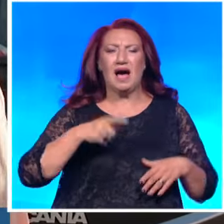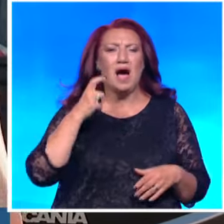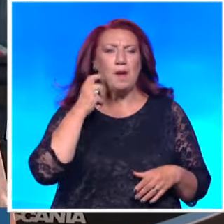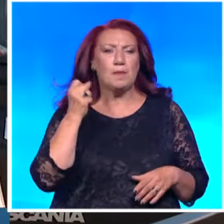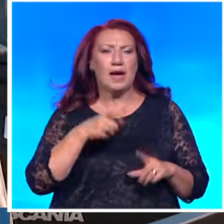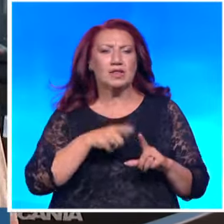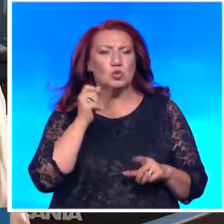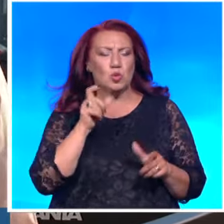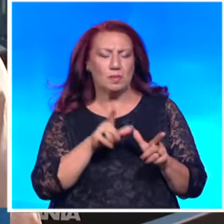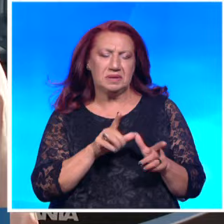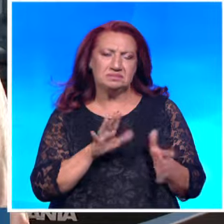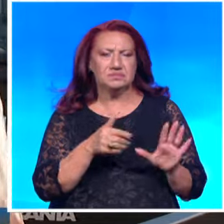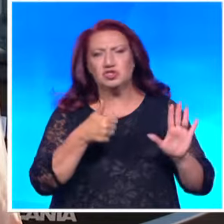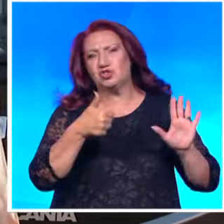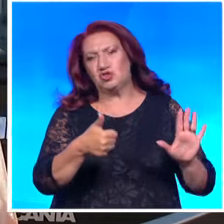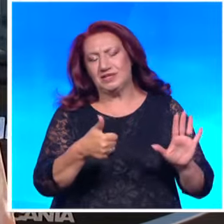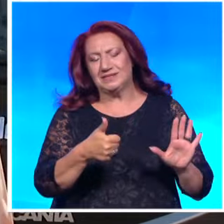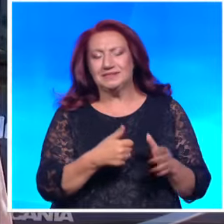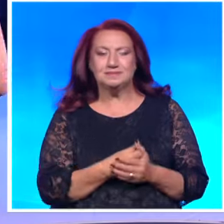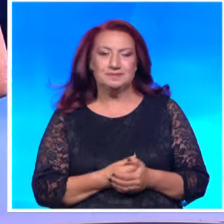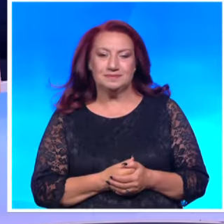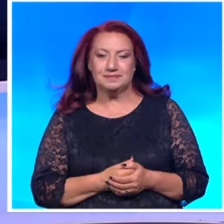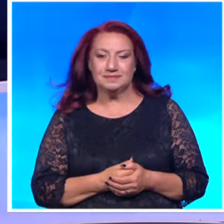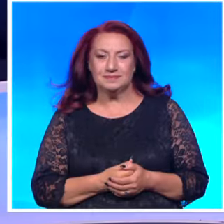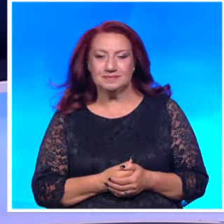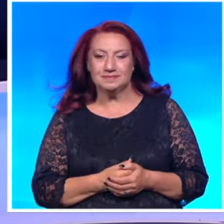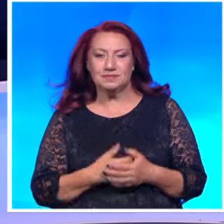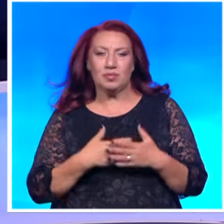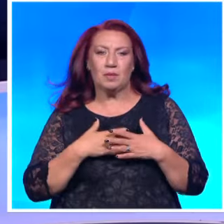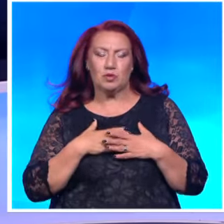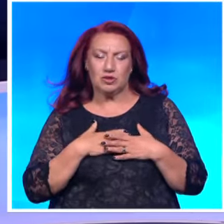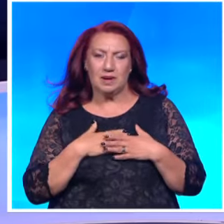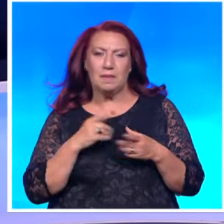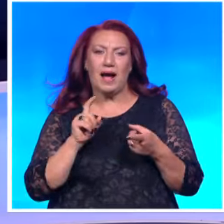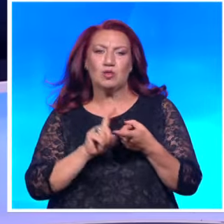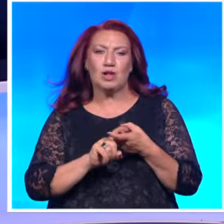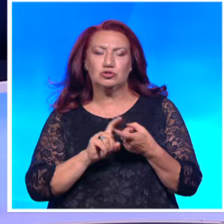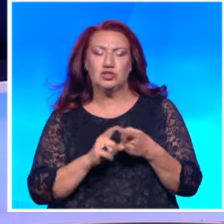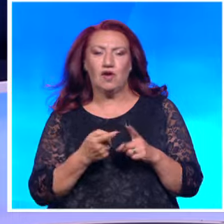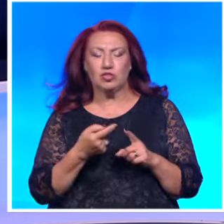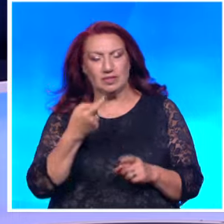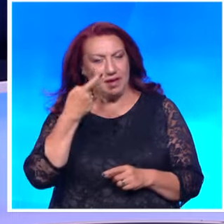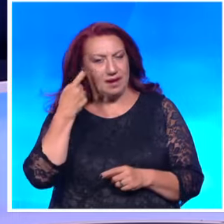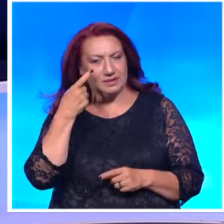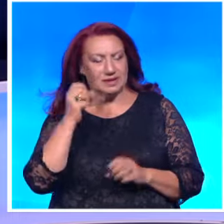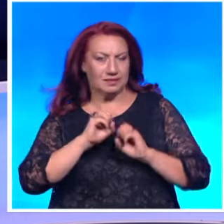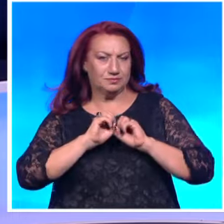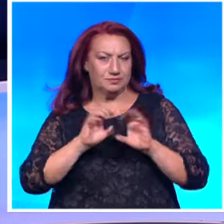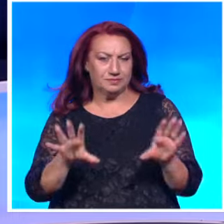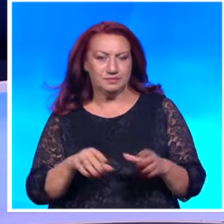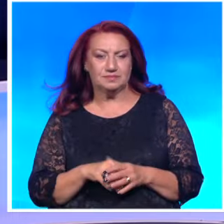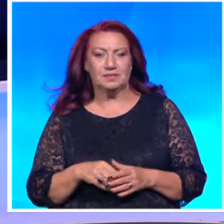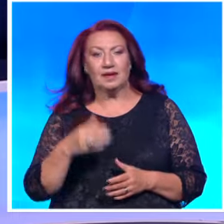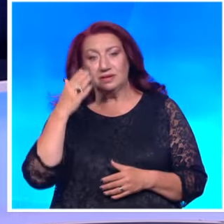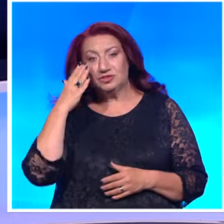разберем. Очаквайте подробностите в късната спортна емисия. Благодаря, Калоян Кюркчиев от Разград. Отбелязваме 30 години от